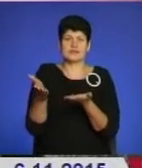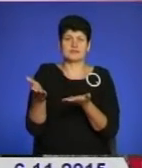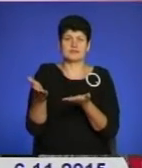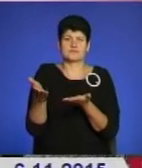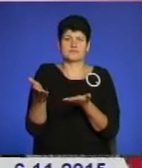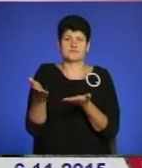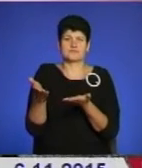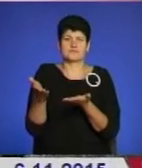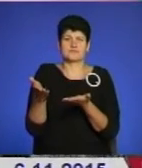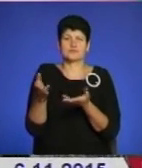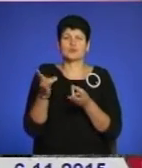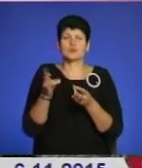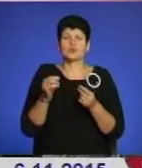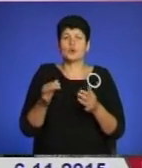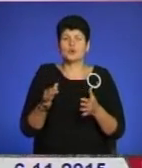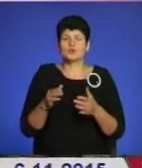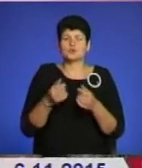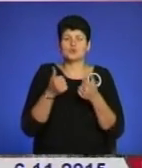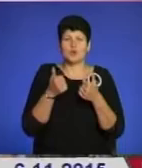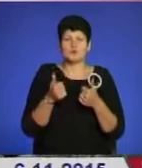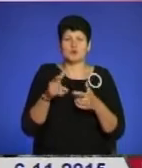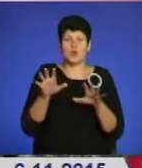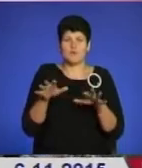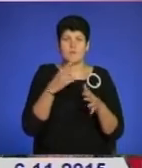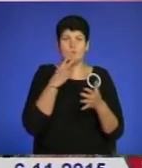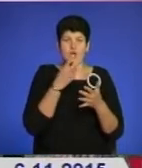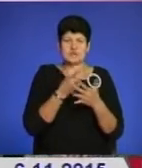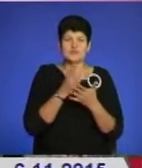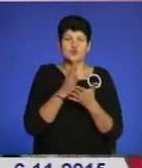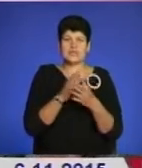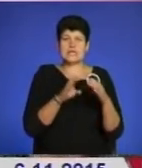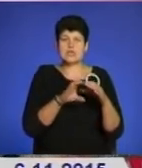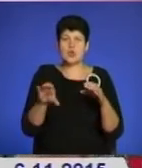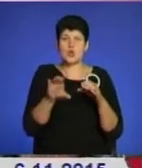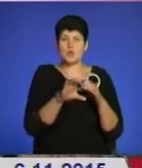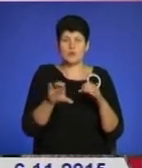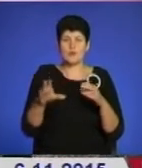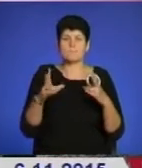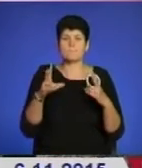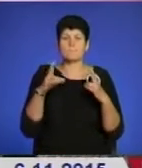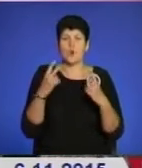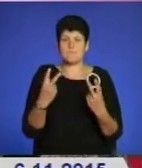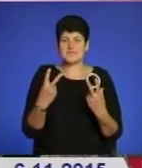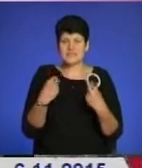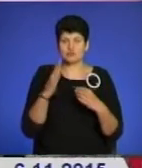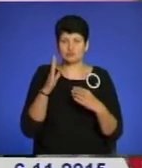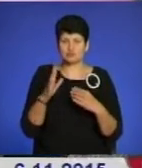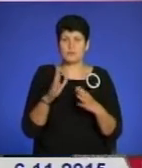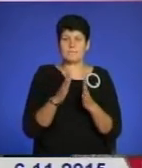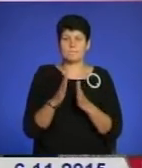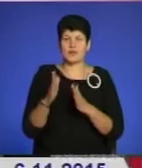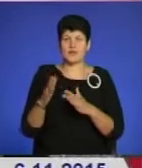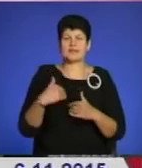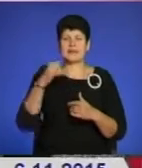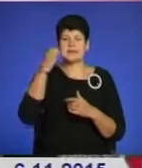От. Ну, добре, що вже голова показав, що є труби, і пообіцяв, що буде порядок. Все, я дякую нашим